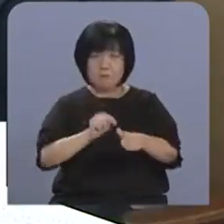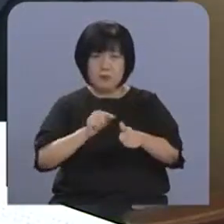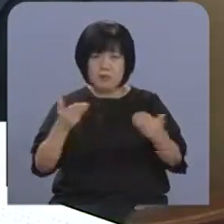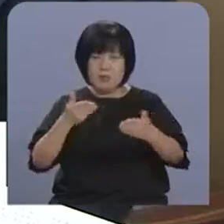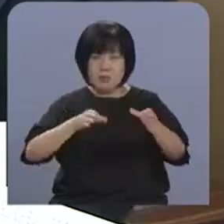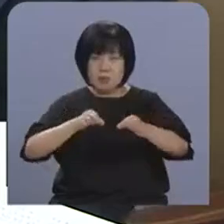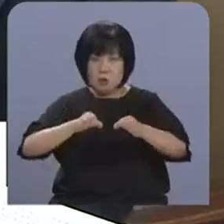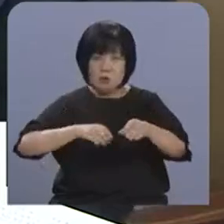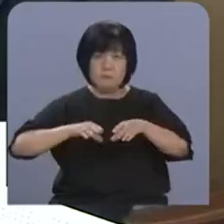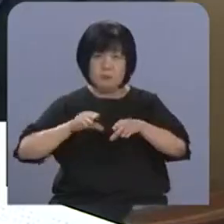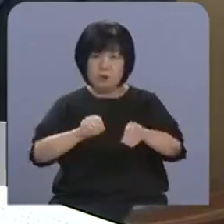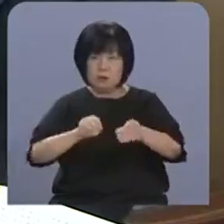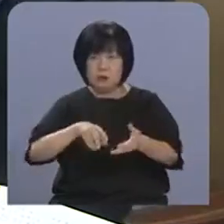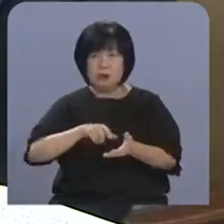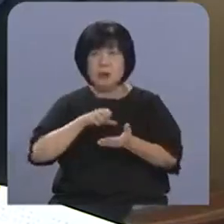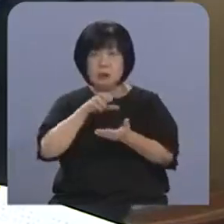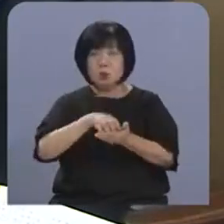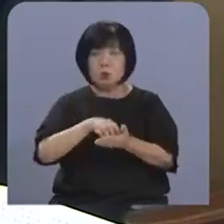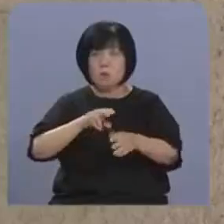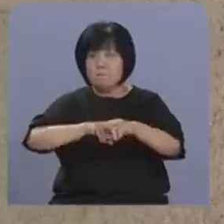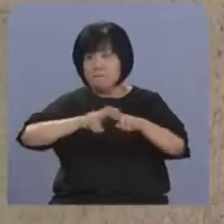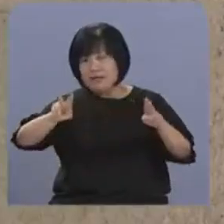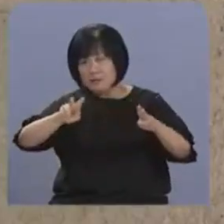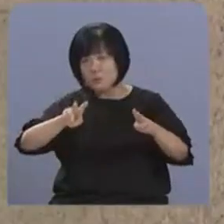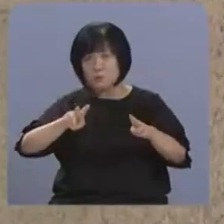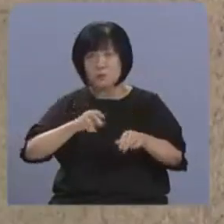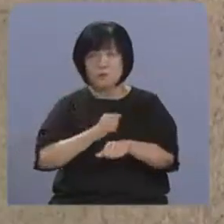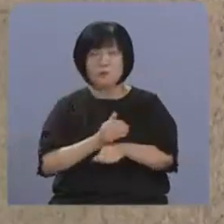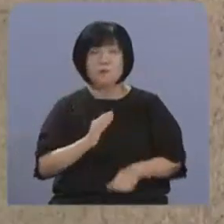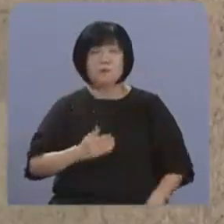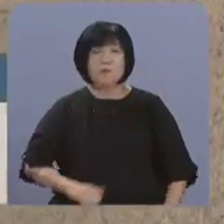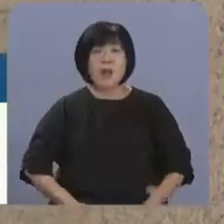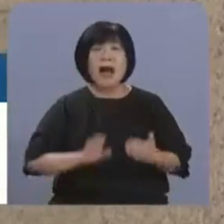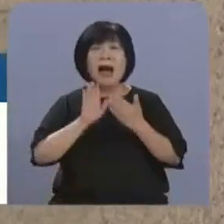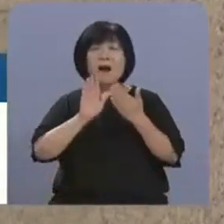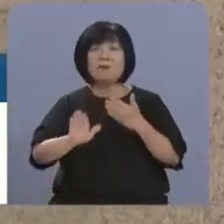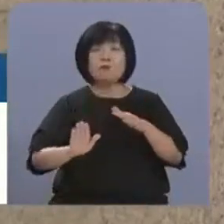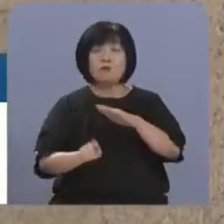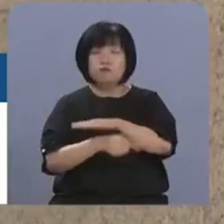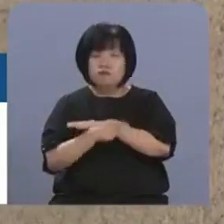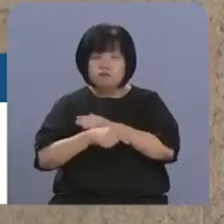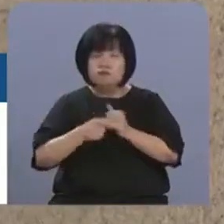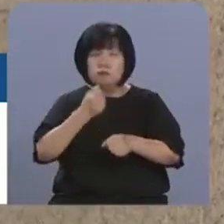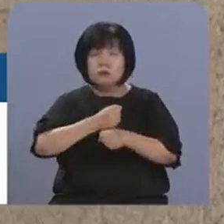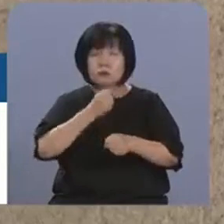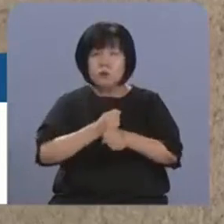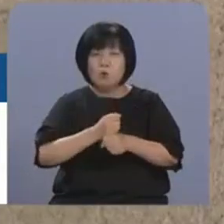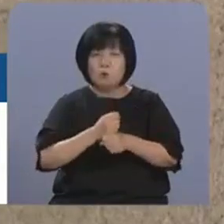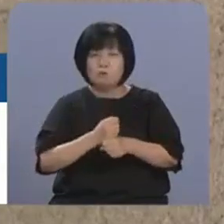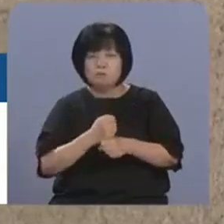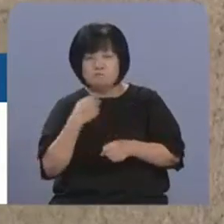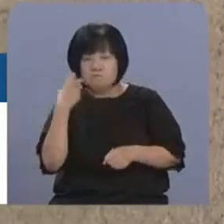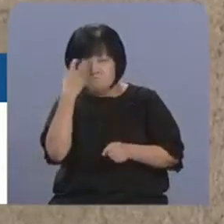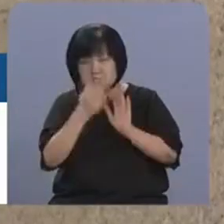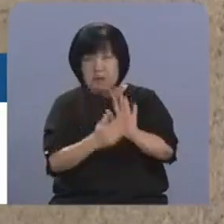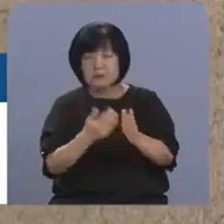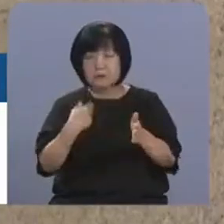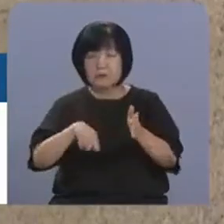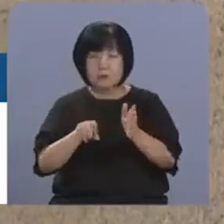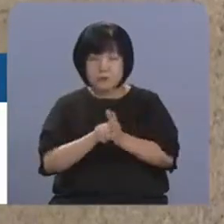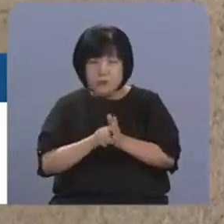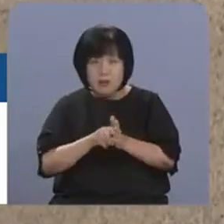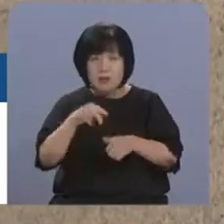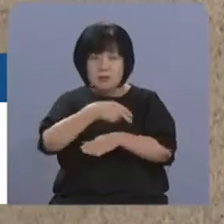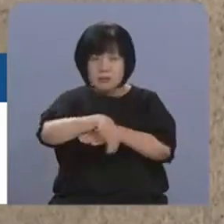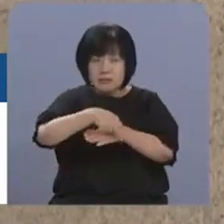영업정지나 등록 말소 등의 행정처분도 내립니다. 앞으로 부실 시공 방지를 위해서 설계 단계에서 건축 심의를